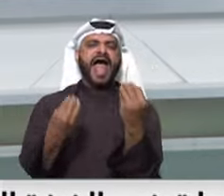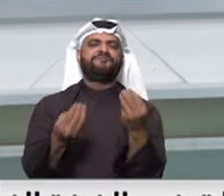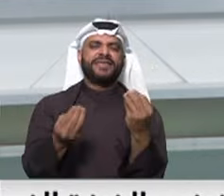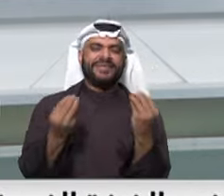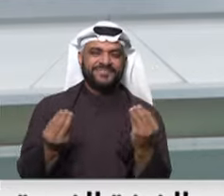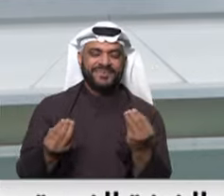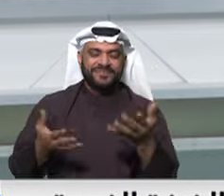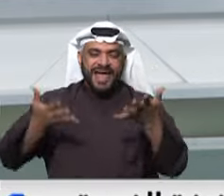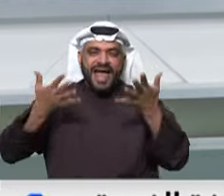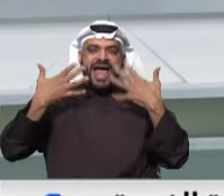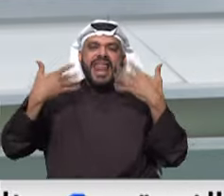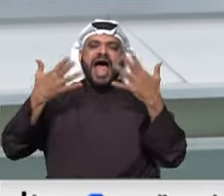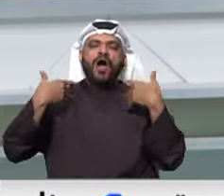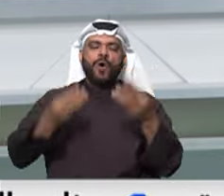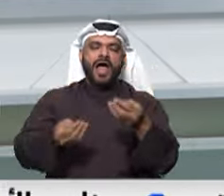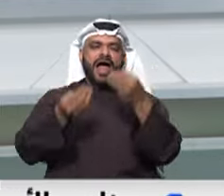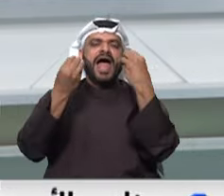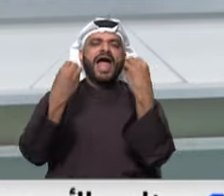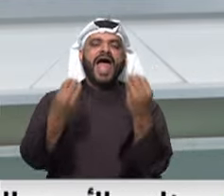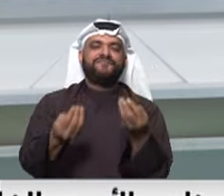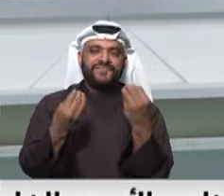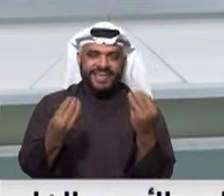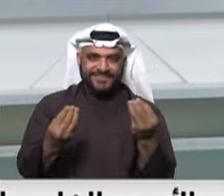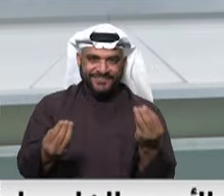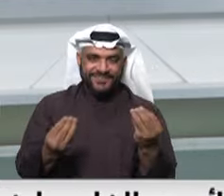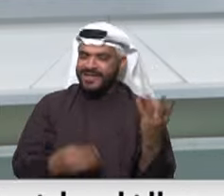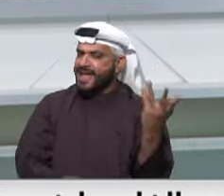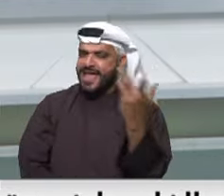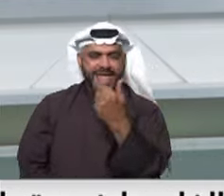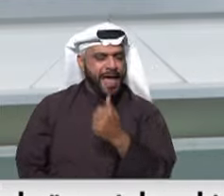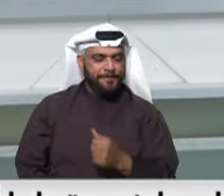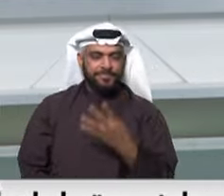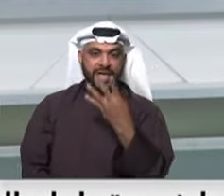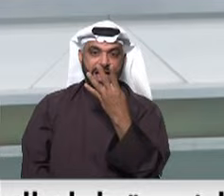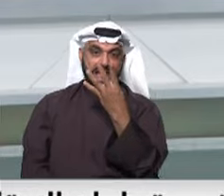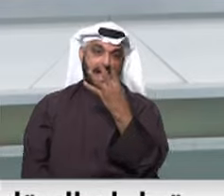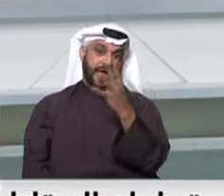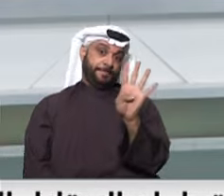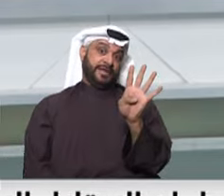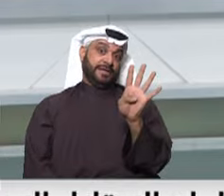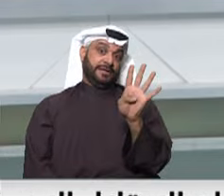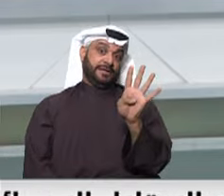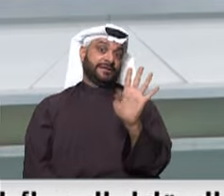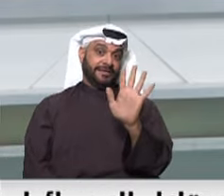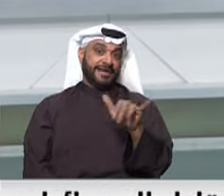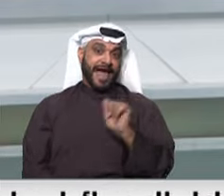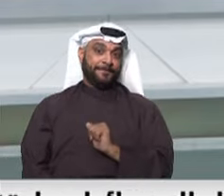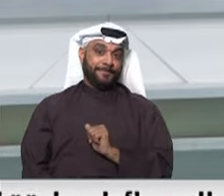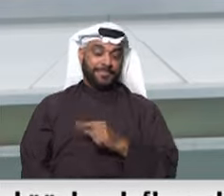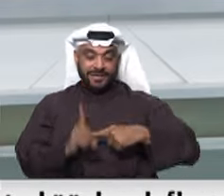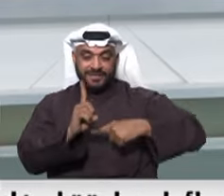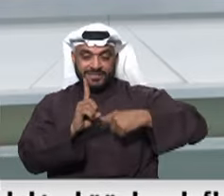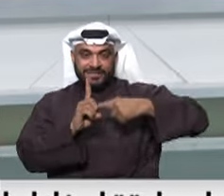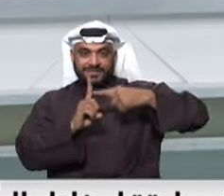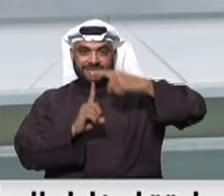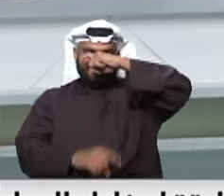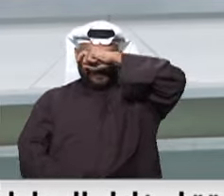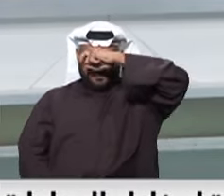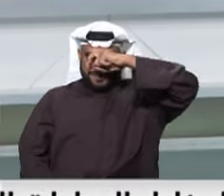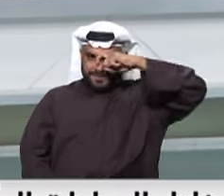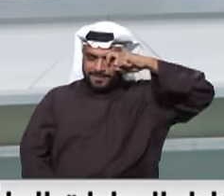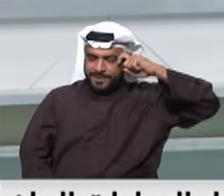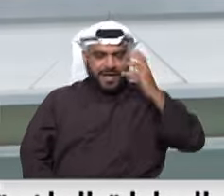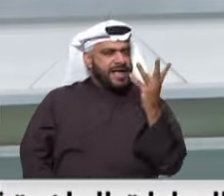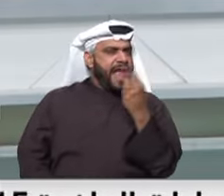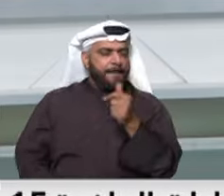السرعة، نشاط نسبي في سرعة الرياح قد تتجاوز 40 كيلومتر في الساعة في بعض المناطق، درجات الحرارة العظمى متفاوتة ما بين 20